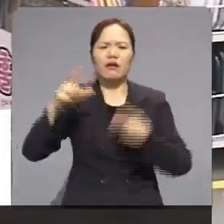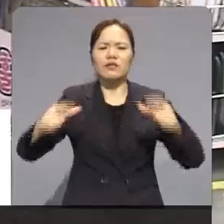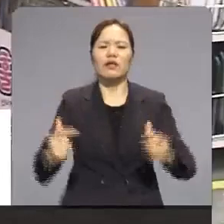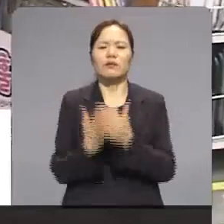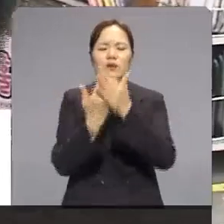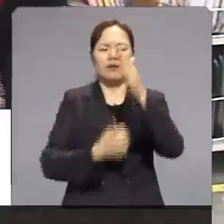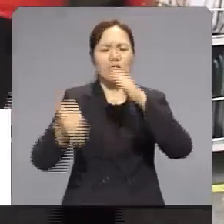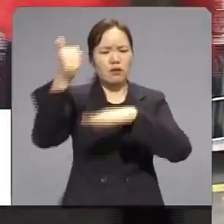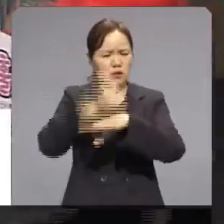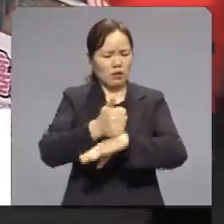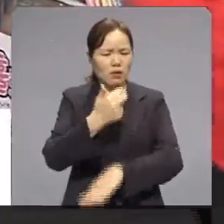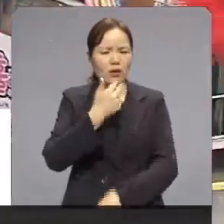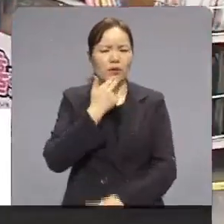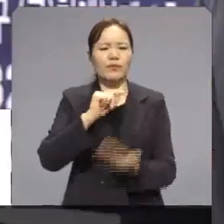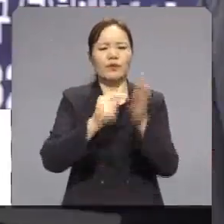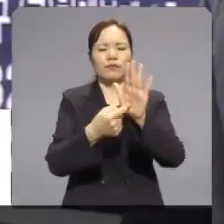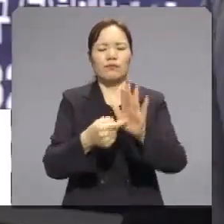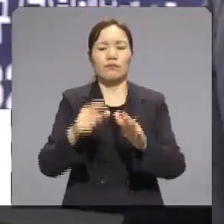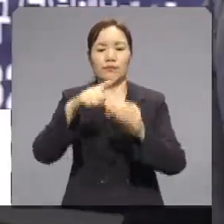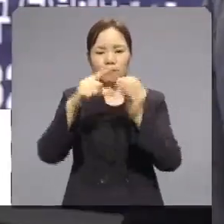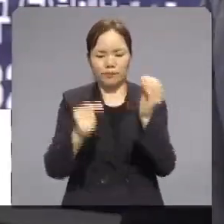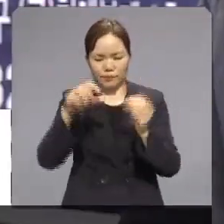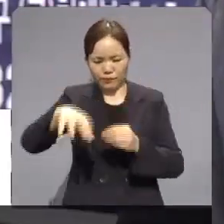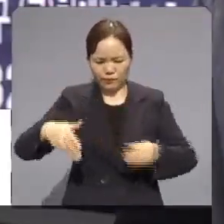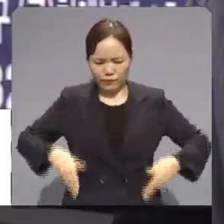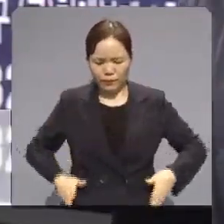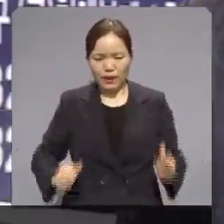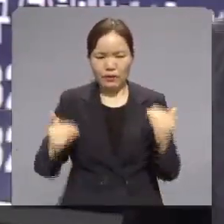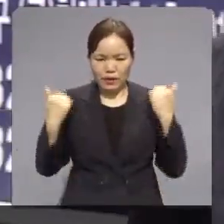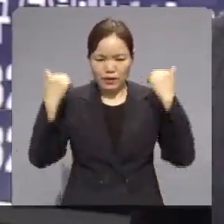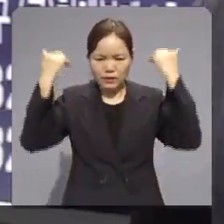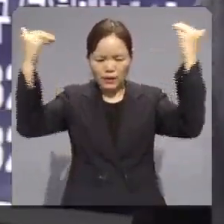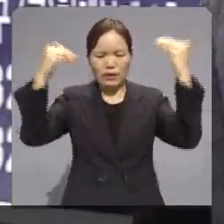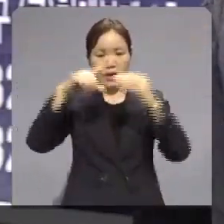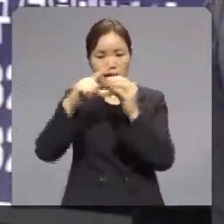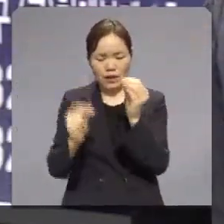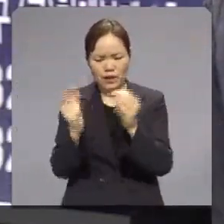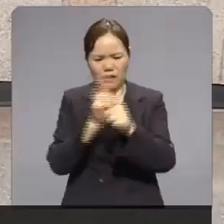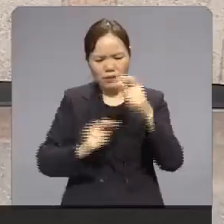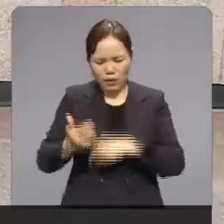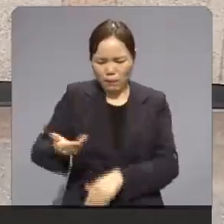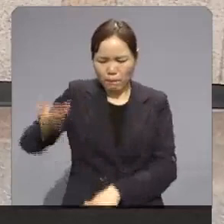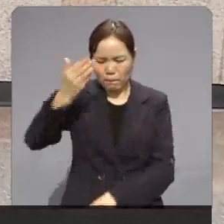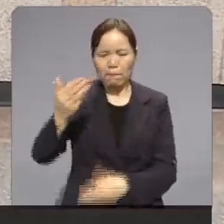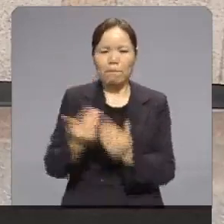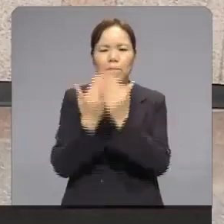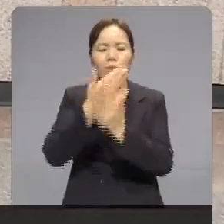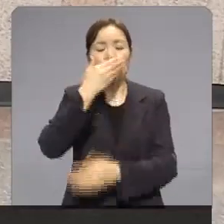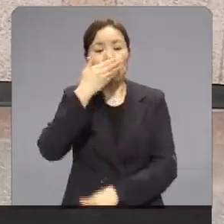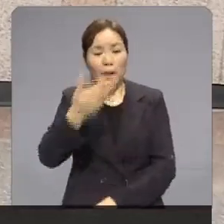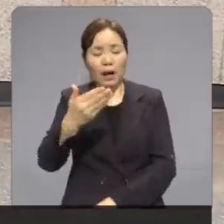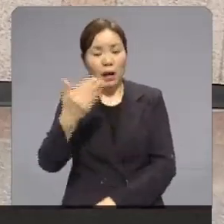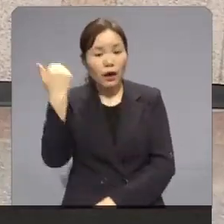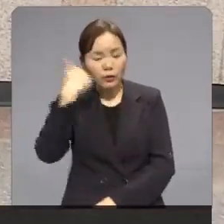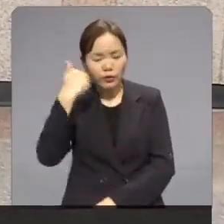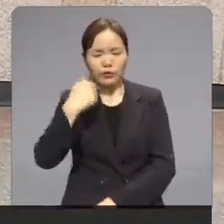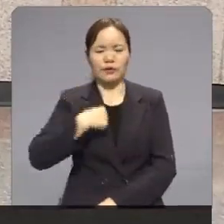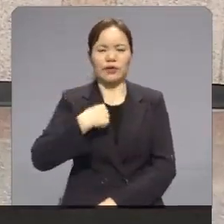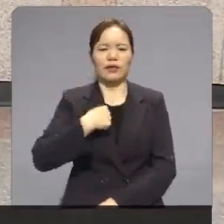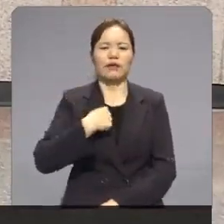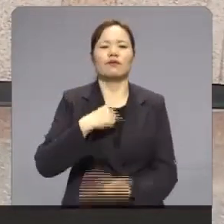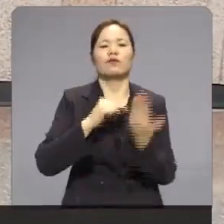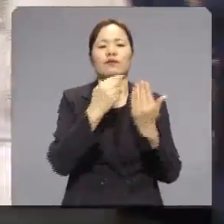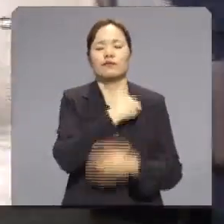없었다고 주장합니다. 계양에서 태어나고 자라 계양을 한 단계 더 발전시킬 수 있는 적임자라고